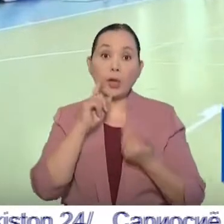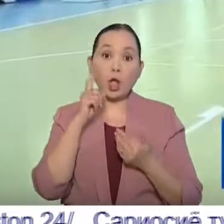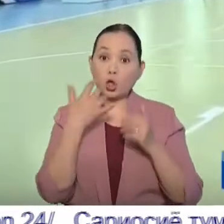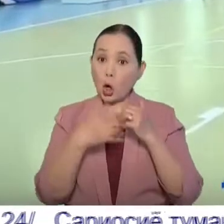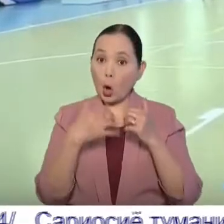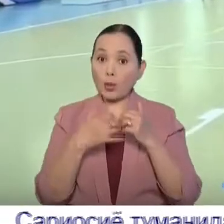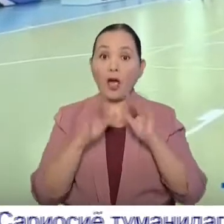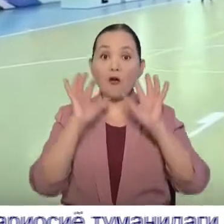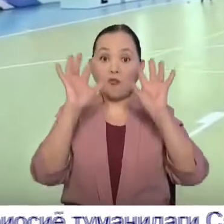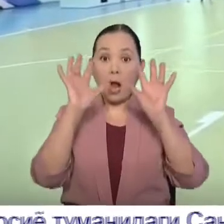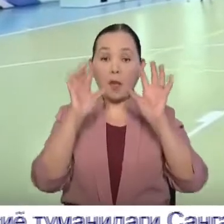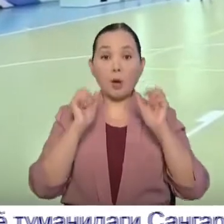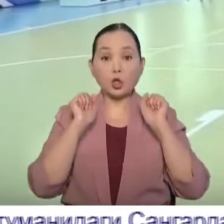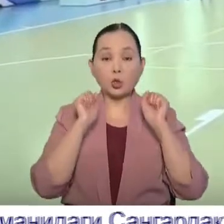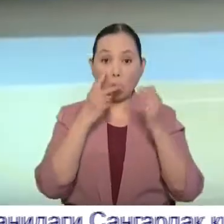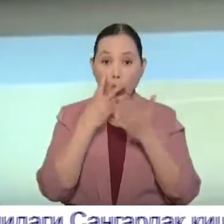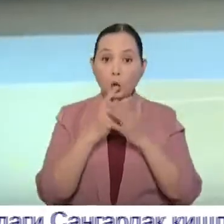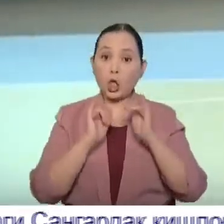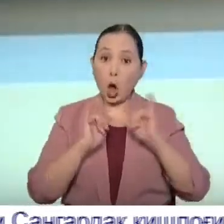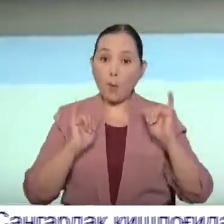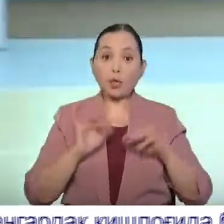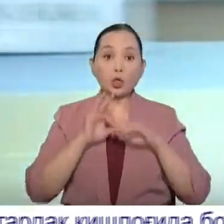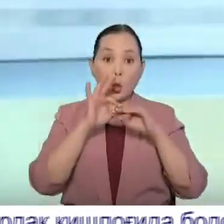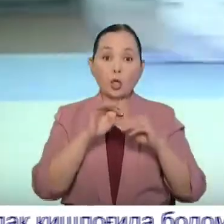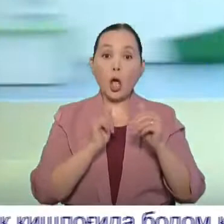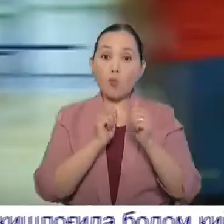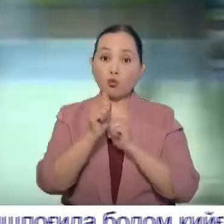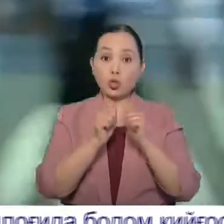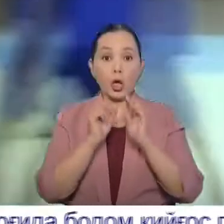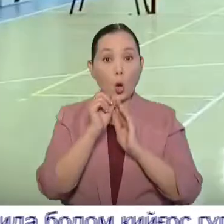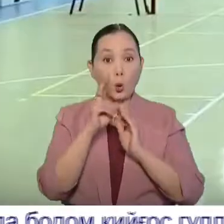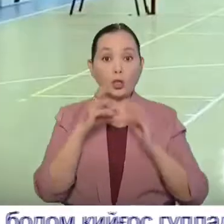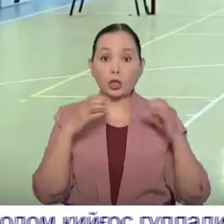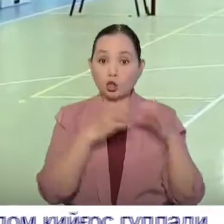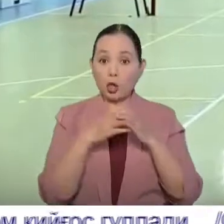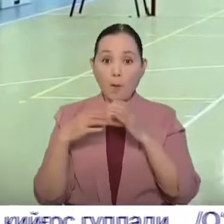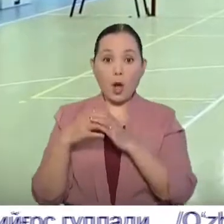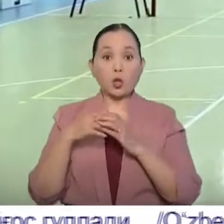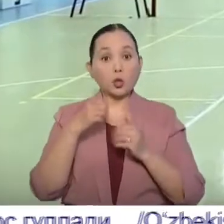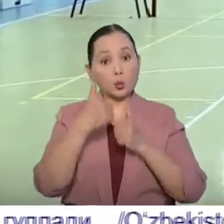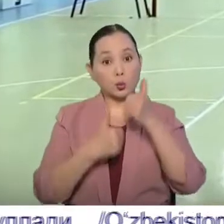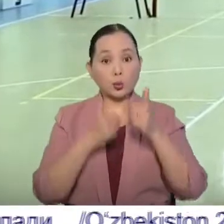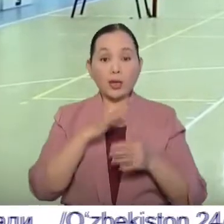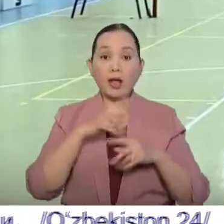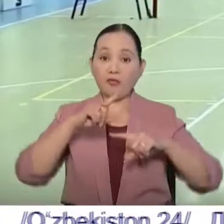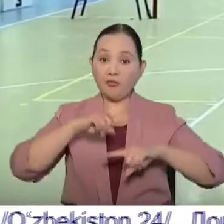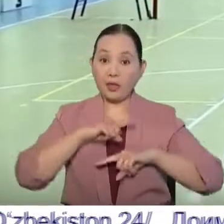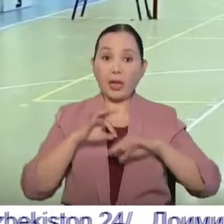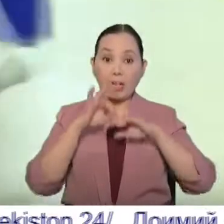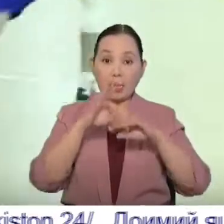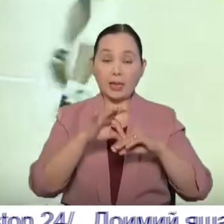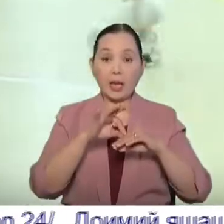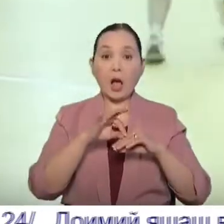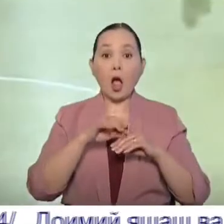o'rtasida voleybol sport turini ommalashtirish maqsadida o'tkazilgan musobaqada 12 ta jamoa kuch sinashdi. Turnirning finaliga yetib kelgan Gurlan va